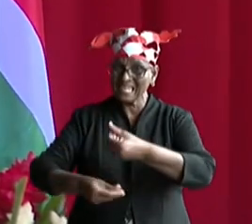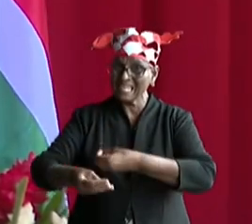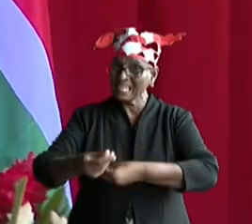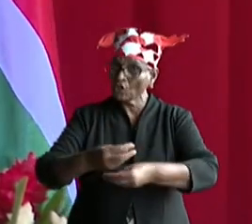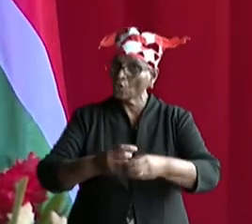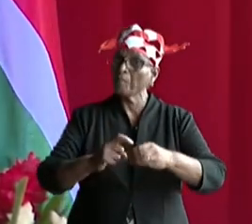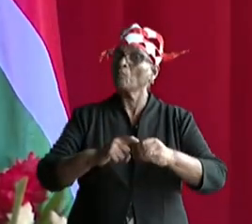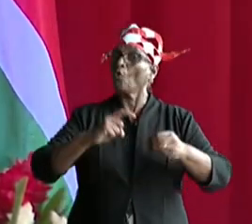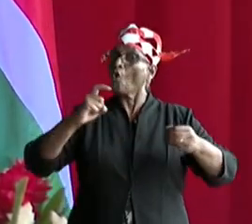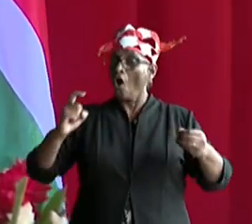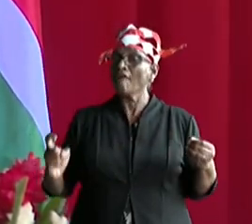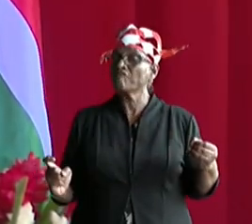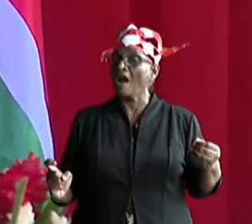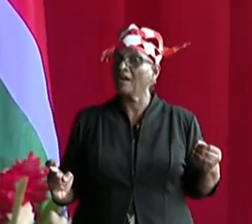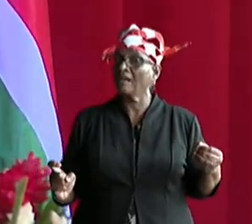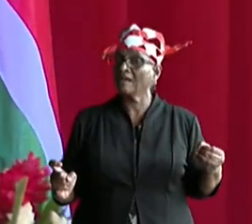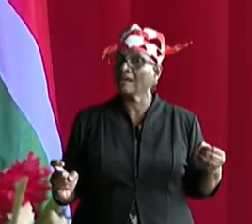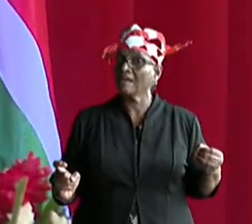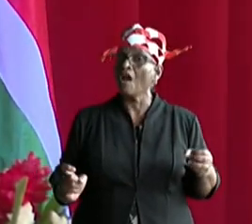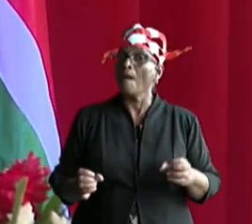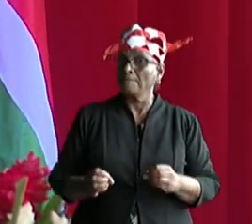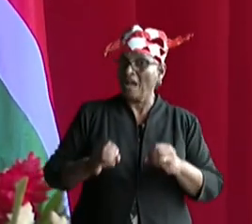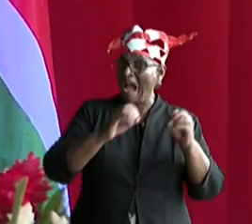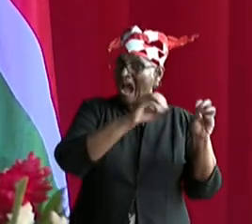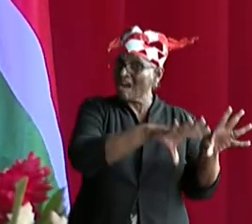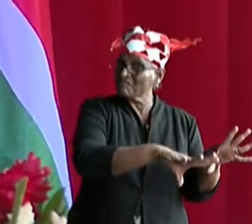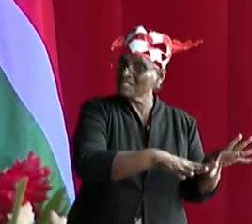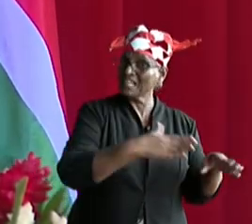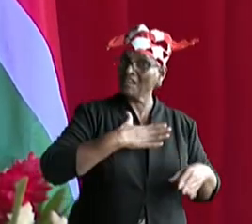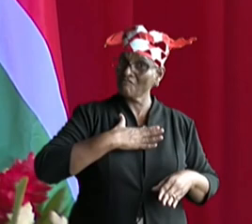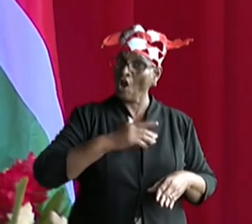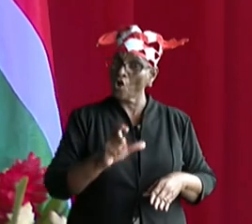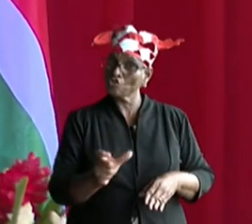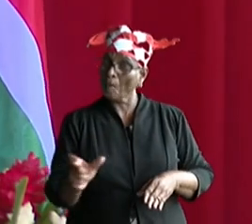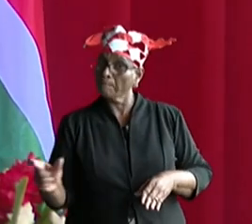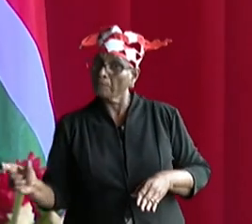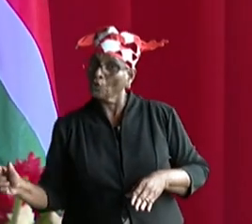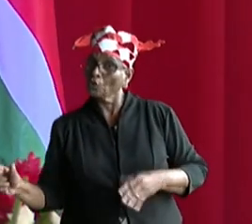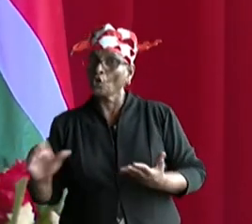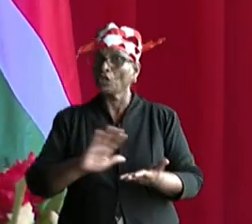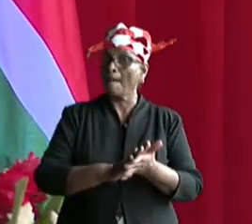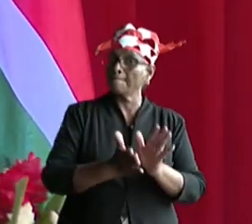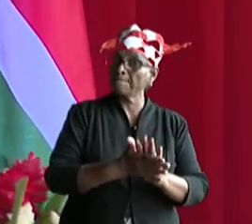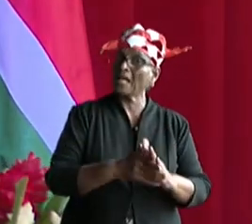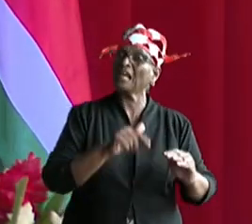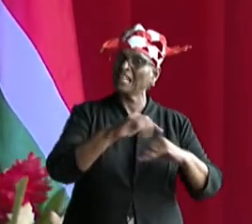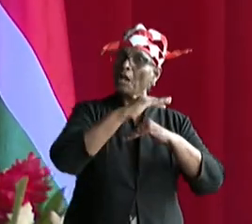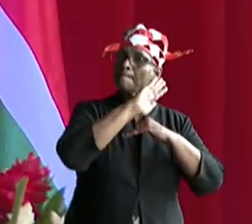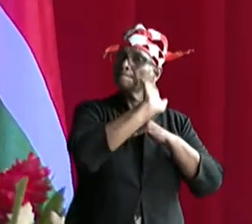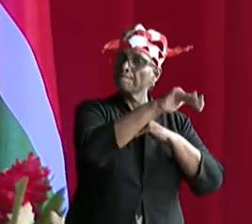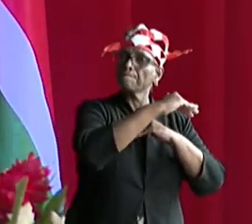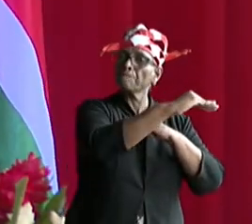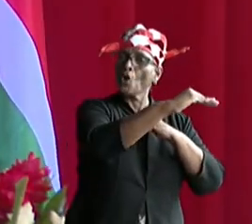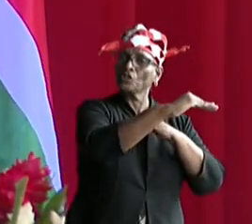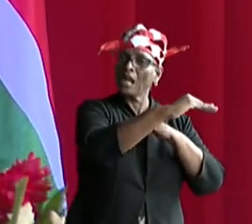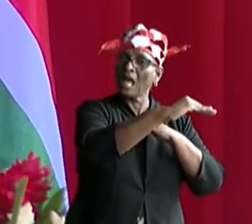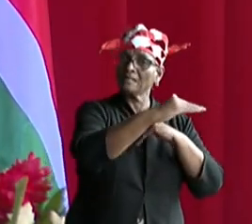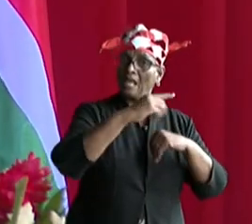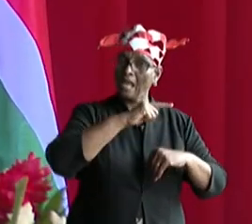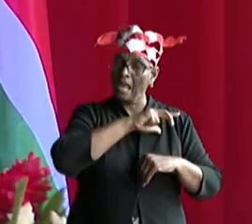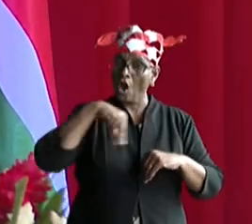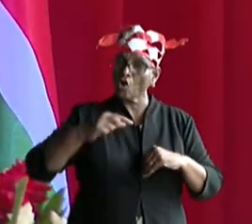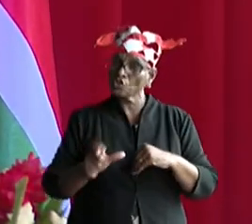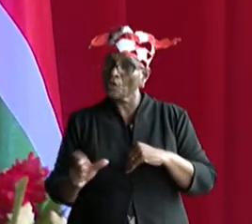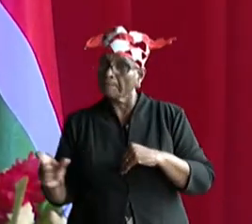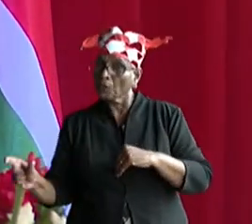interafhankelijkheid. Voor het afzetten van onze producten zijn we afhankelijk van markten in het buitenland. En om onze productie en